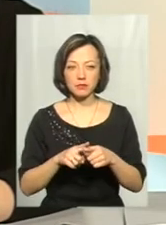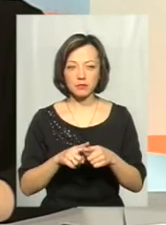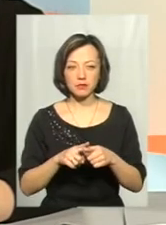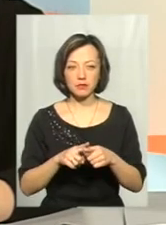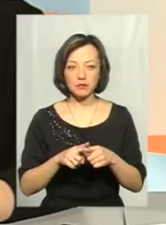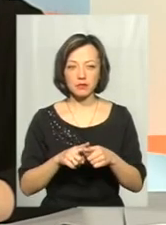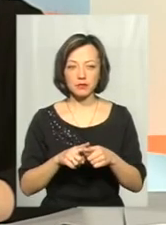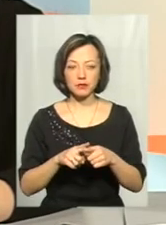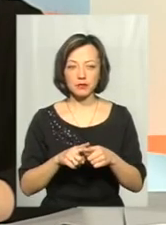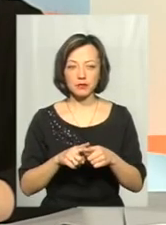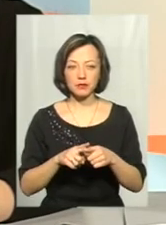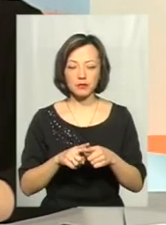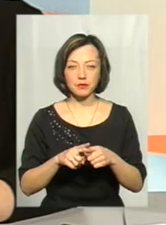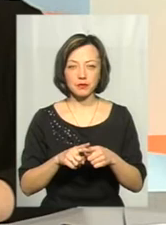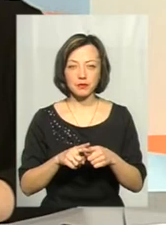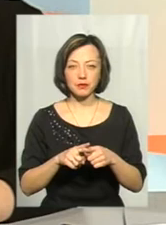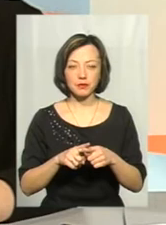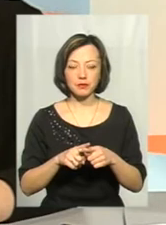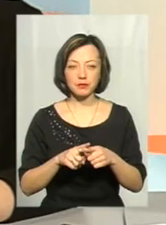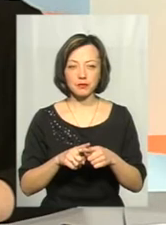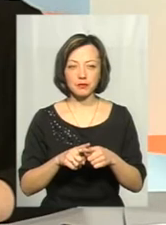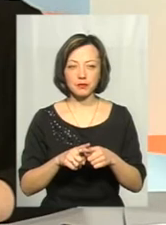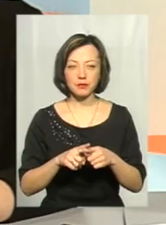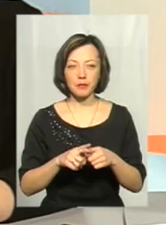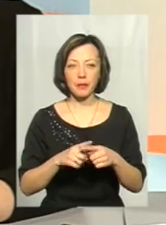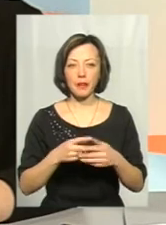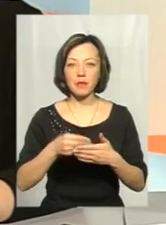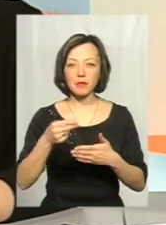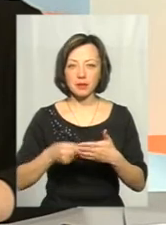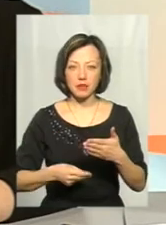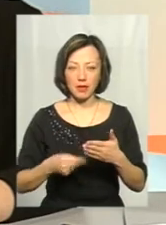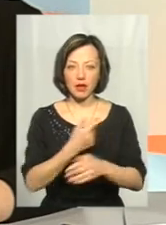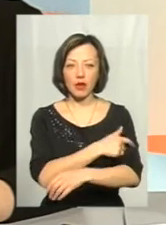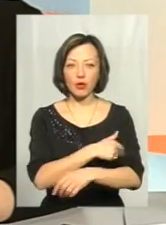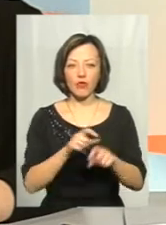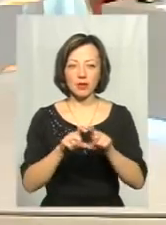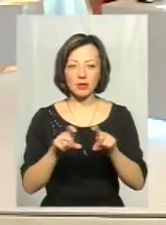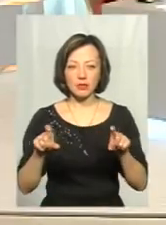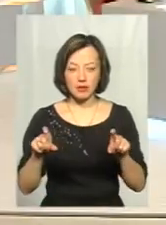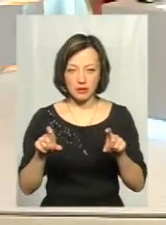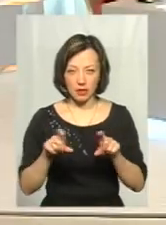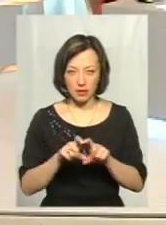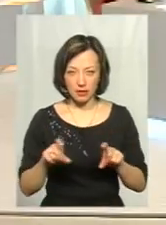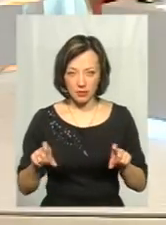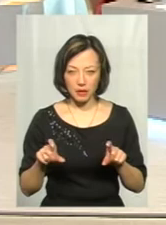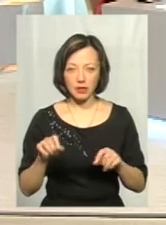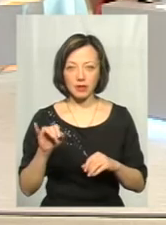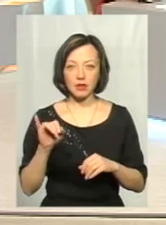декларації, включає в себе підписання лікувальних закладів. Можна опустити, так? Підписання лікувальних